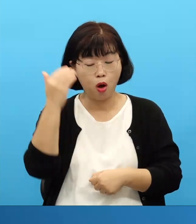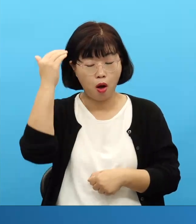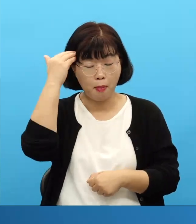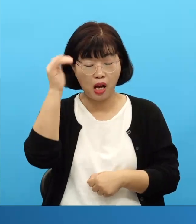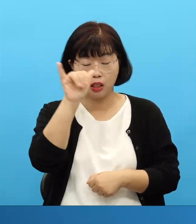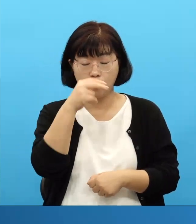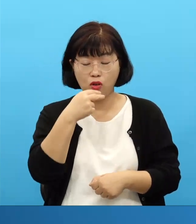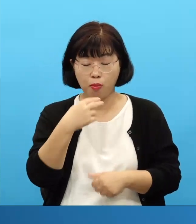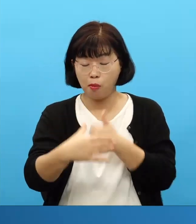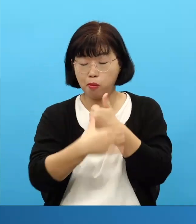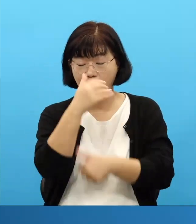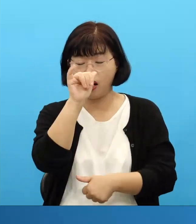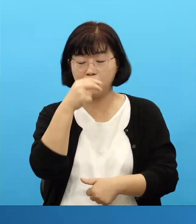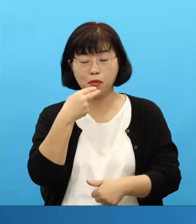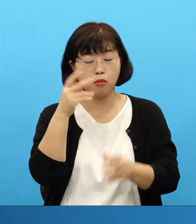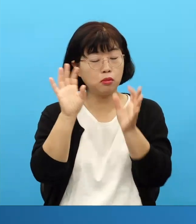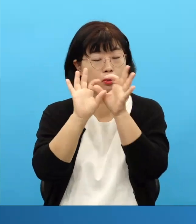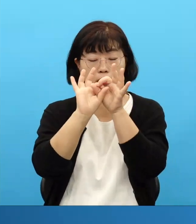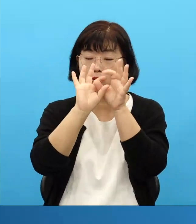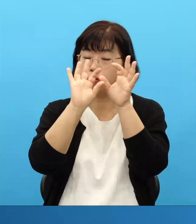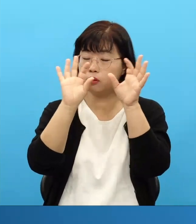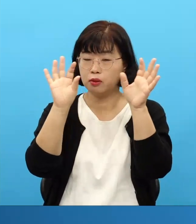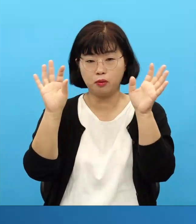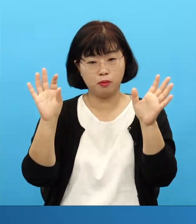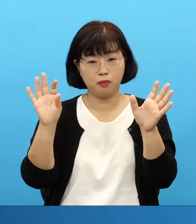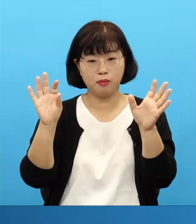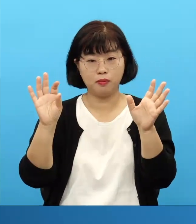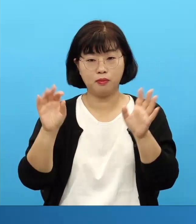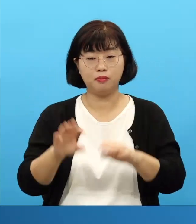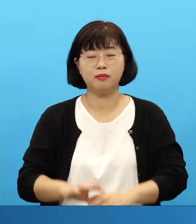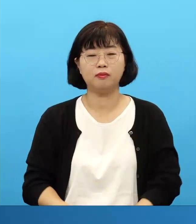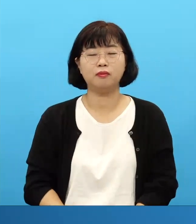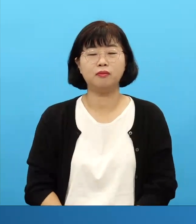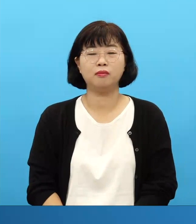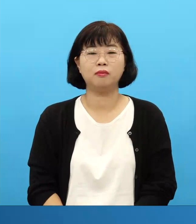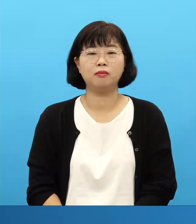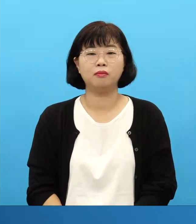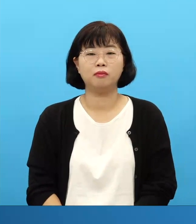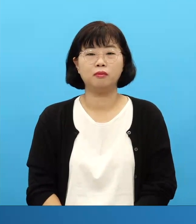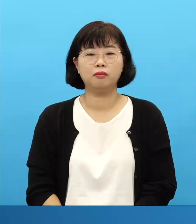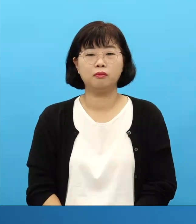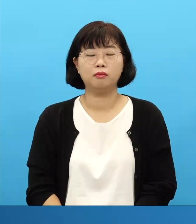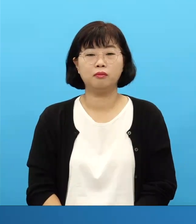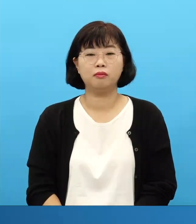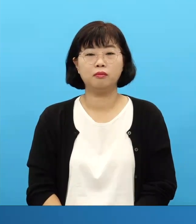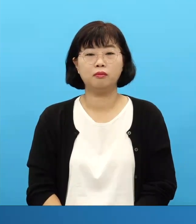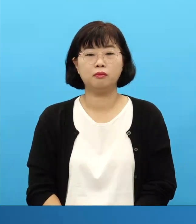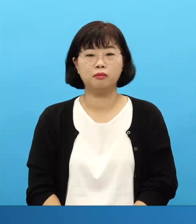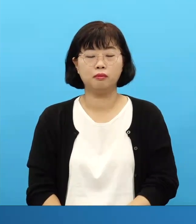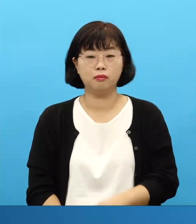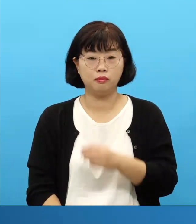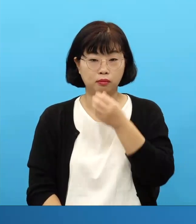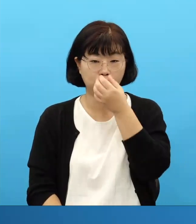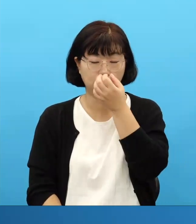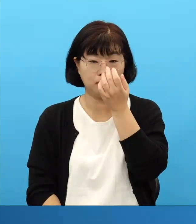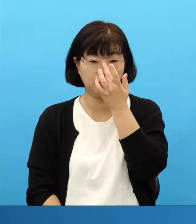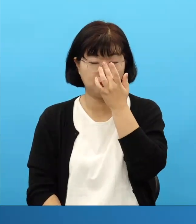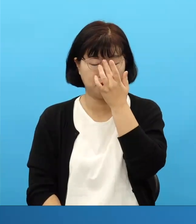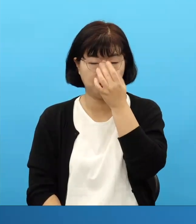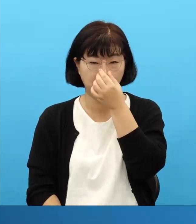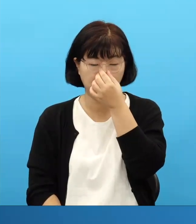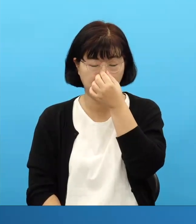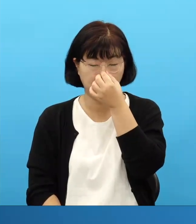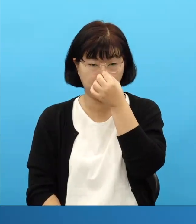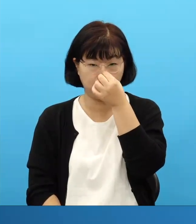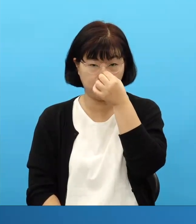did not matter. 그럼 응답 받는 사람들 다 거슬러 올라가 보세요. And look back on all the people who received answers. 얼마 전에 바벨론에 있었던 사람들 보세요.